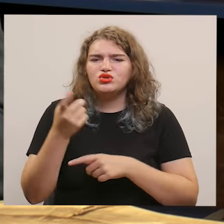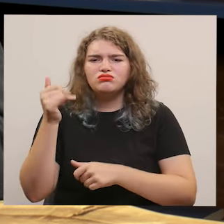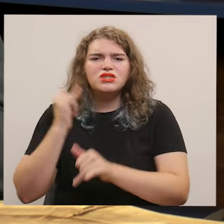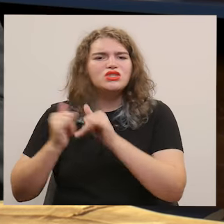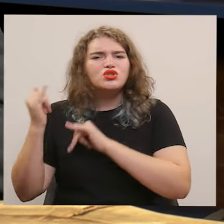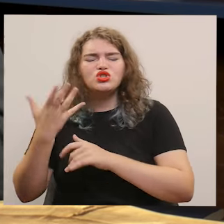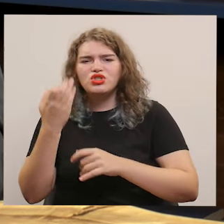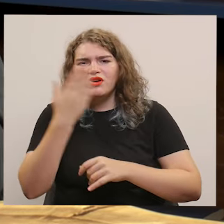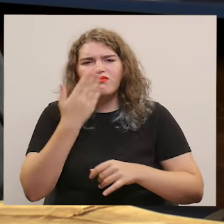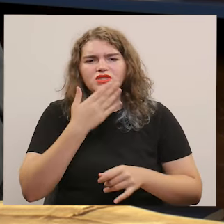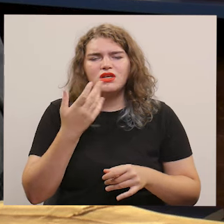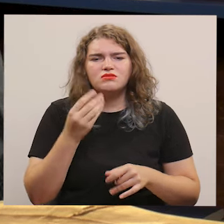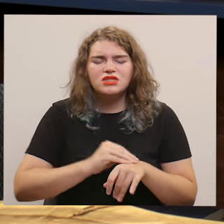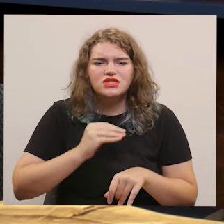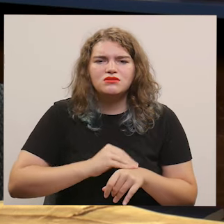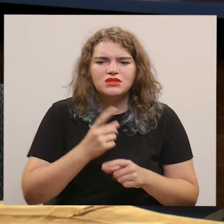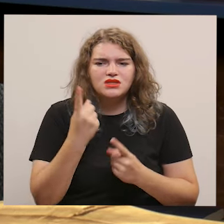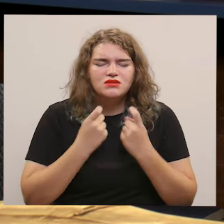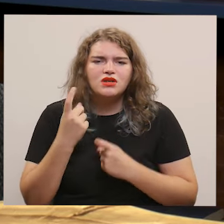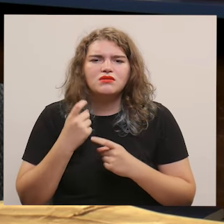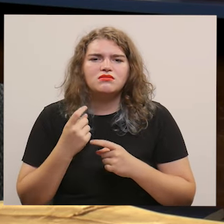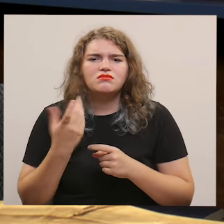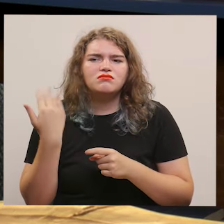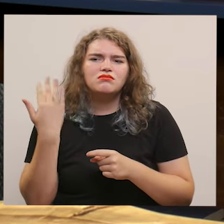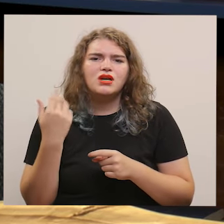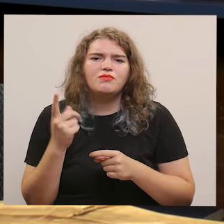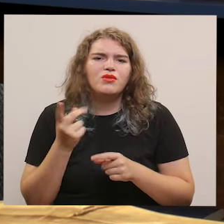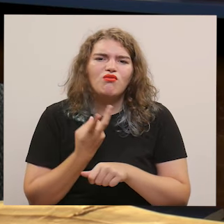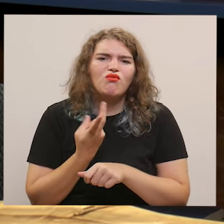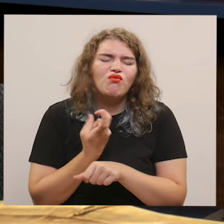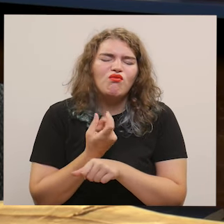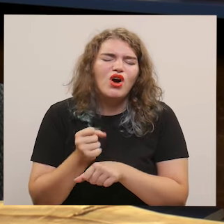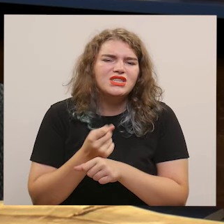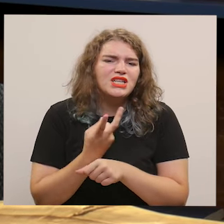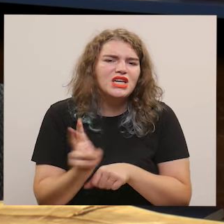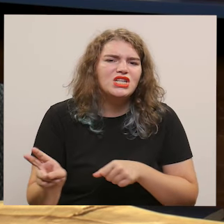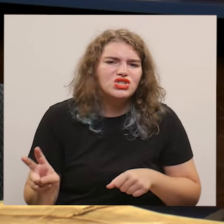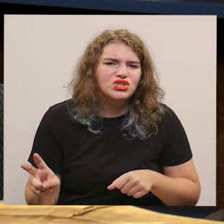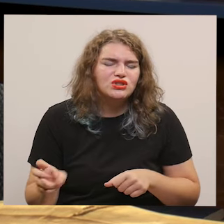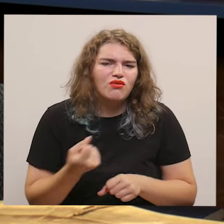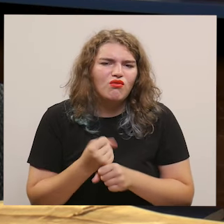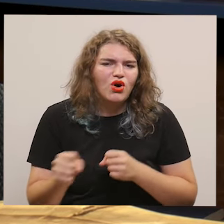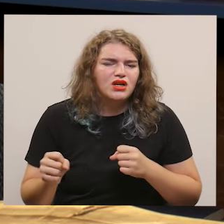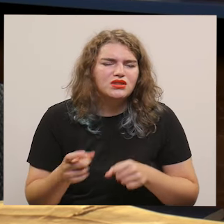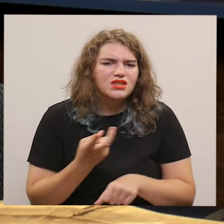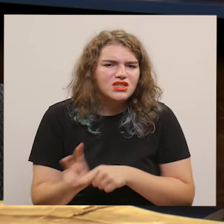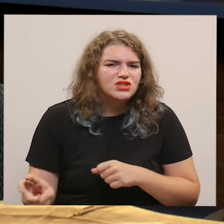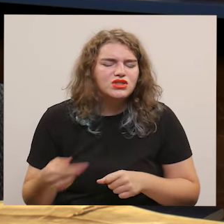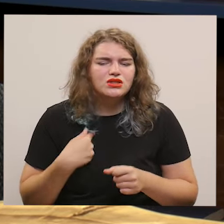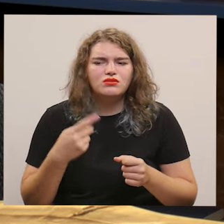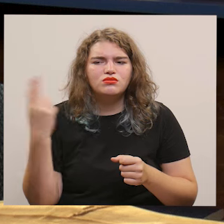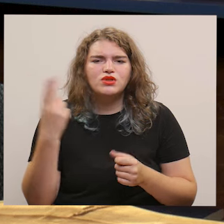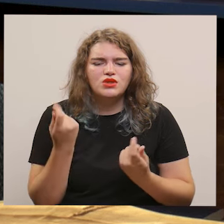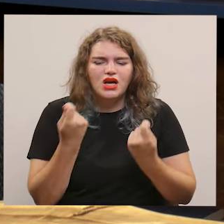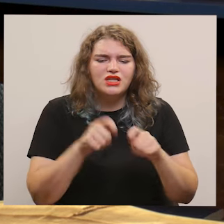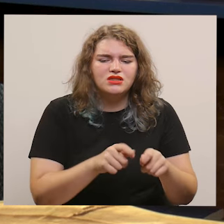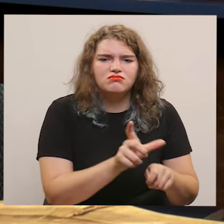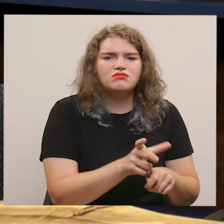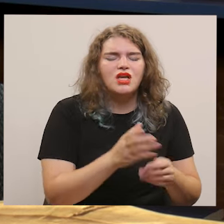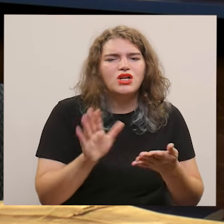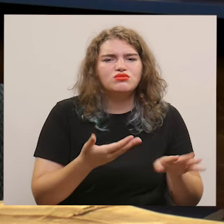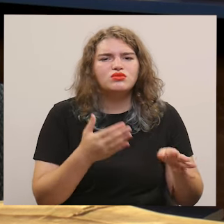eu învățasem să simt și să experimentez în trecutul meu era atât de eronat și practic Dumnezeu a închis acel capitol și a început